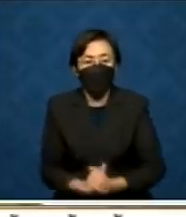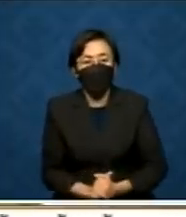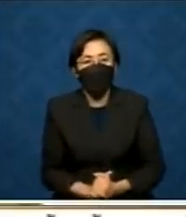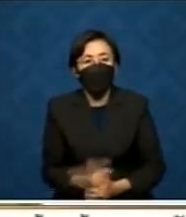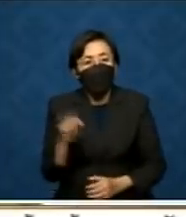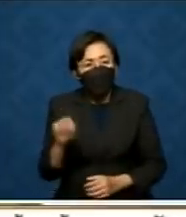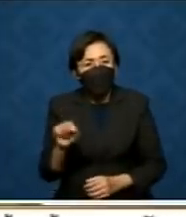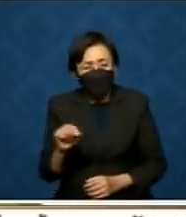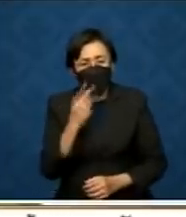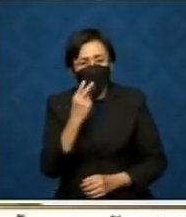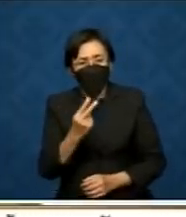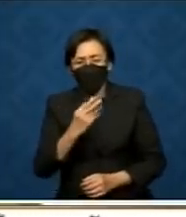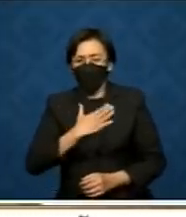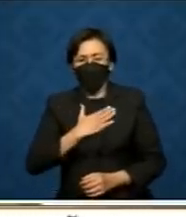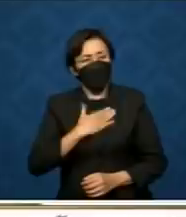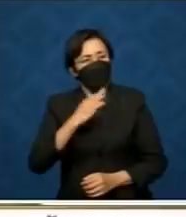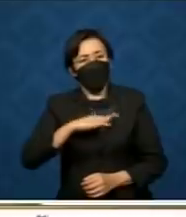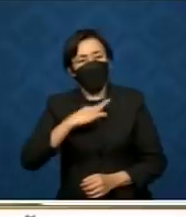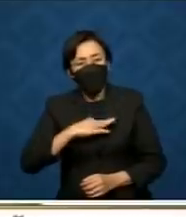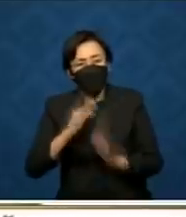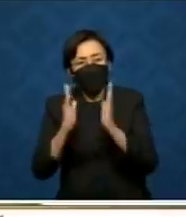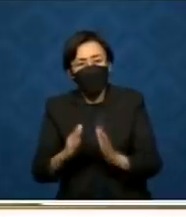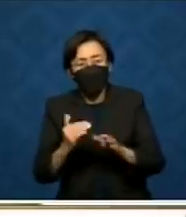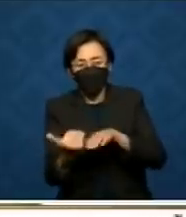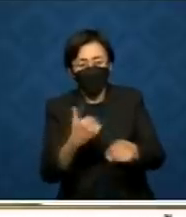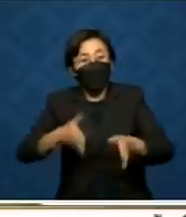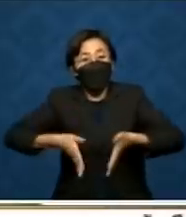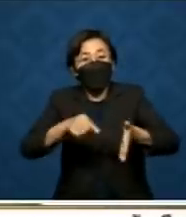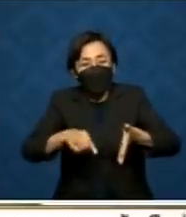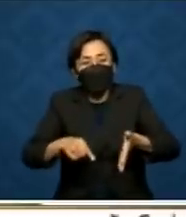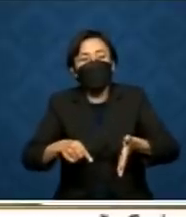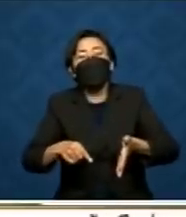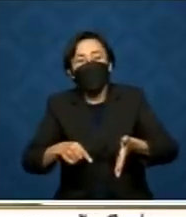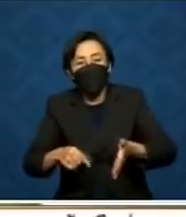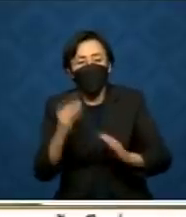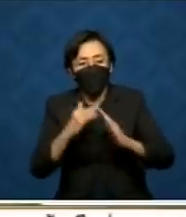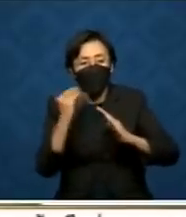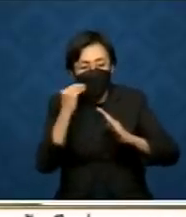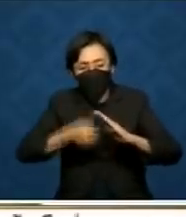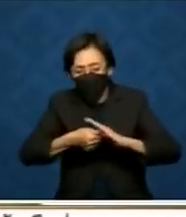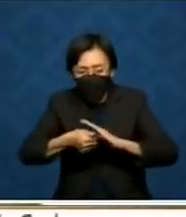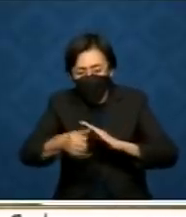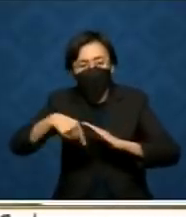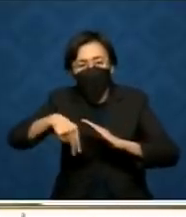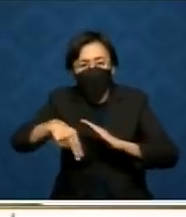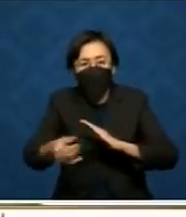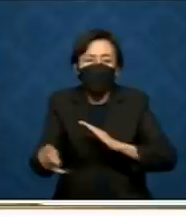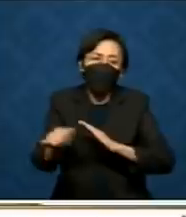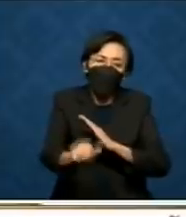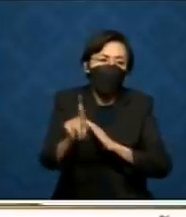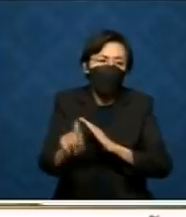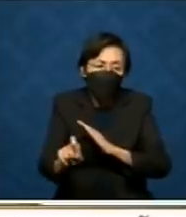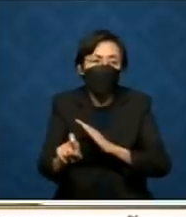เนี่ยผมนั่งคิดอยู่คนเดียวอ่ะคนที่ออกมาตายข้างถนนแบบนี้รินออกมาทั้งที่มีบ้านตายไม่ตายออกมาตายกันแต่นะนี่มัน